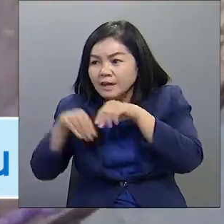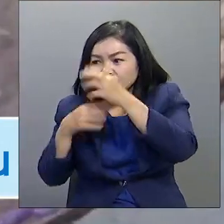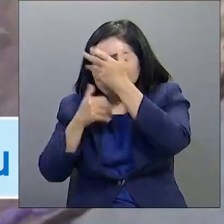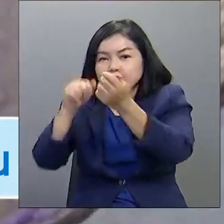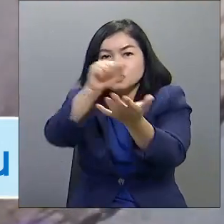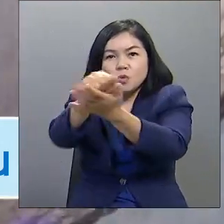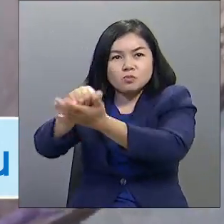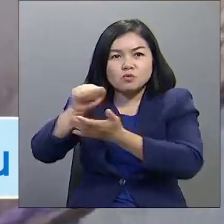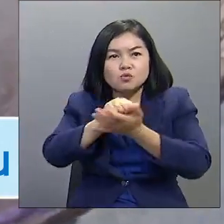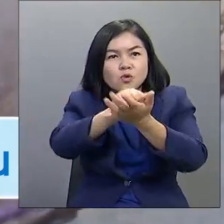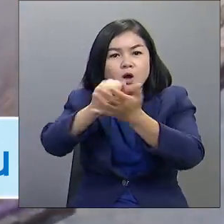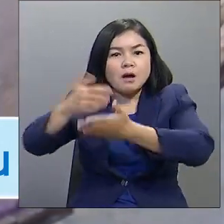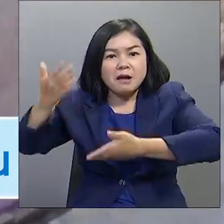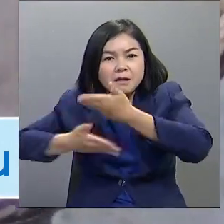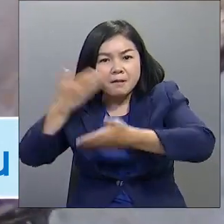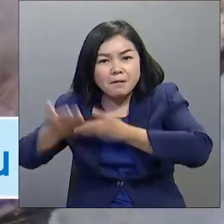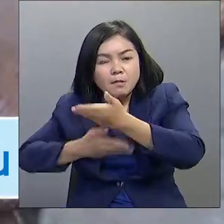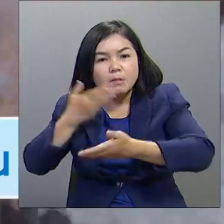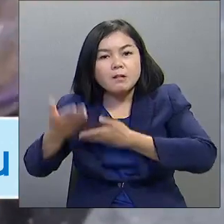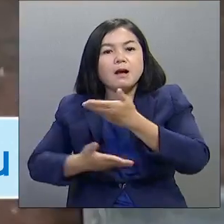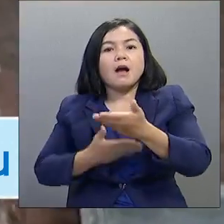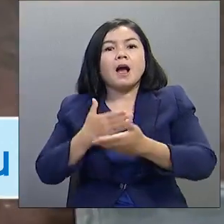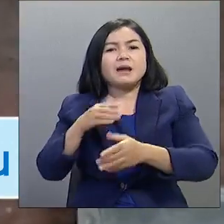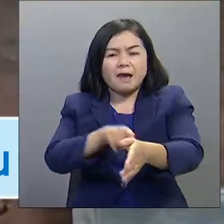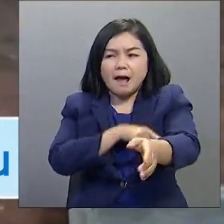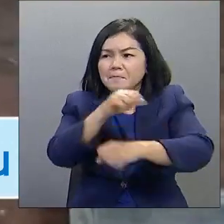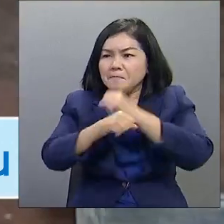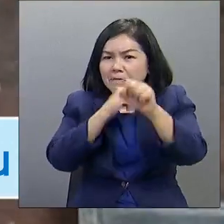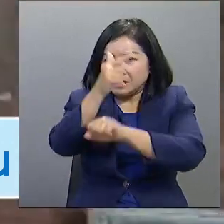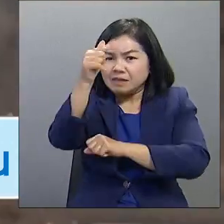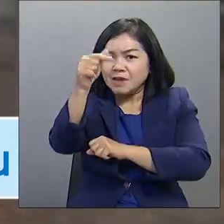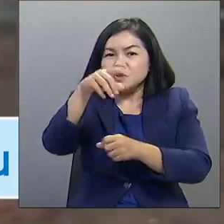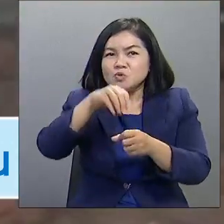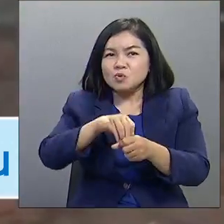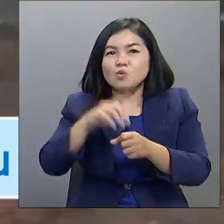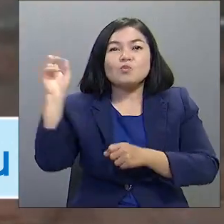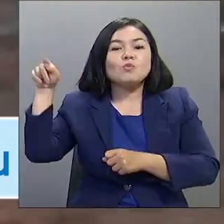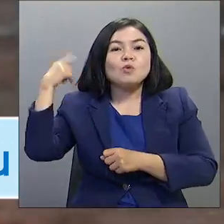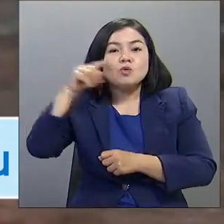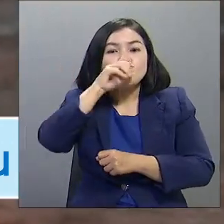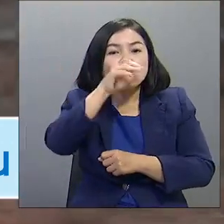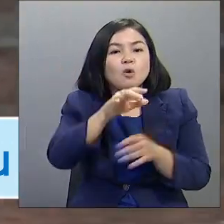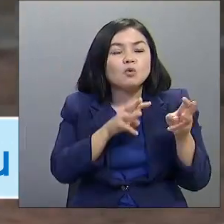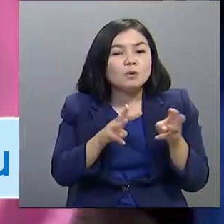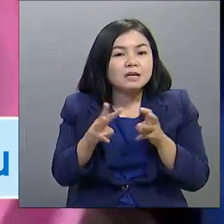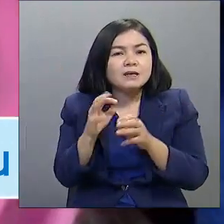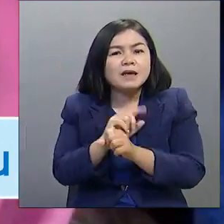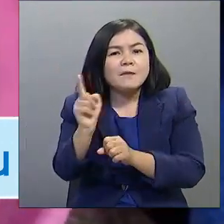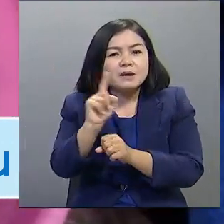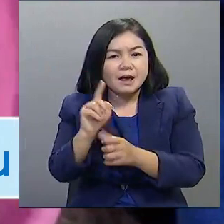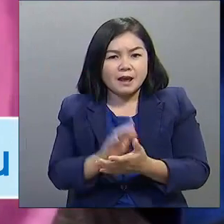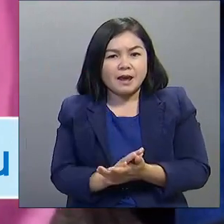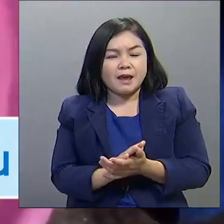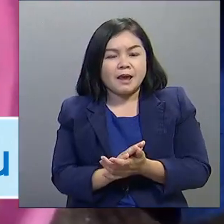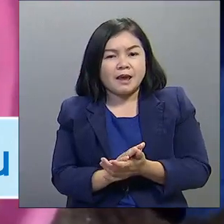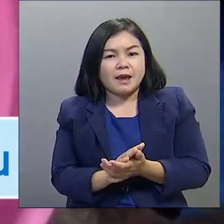รัวๆนะครับขายไปขายมาตอนนี้ขายมาต่อเนื่อง11ปีแล้วล่ะครับ คุณสำริดบอกว่าขั้นตอนในการทำขนมน